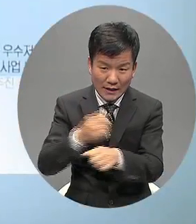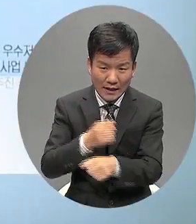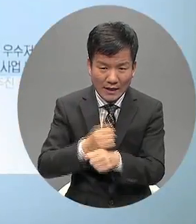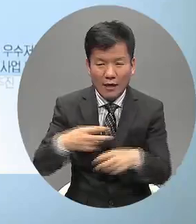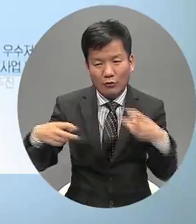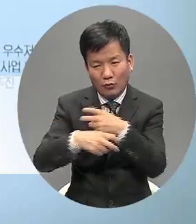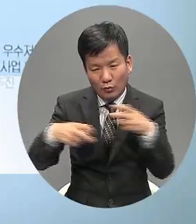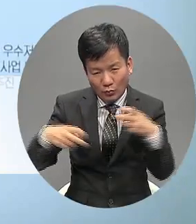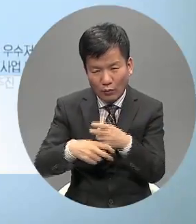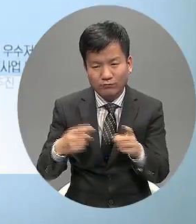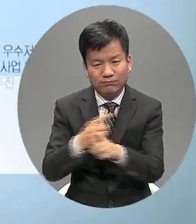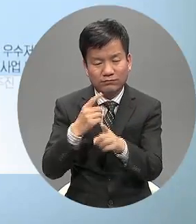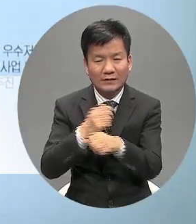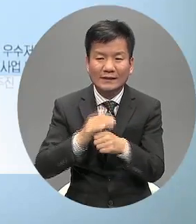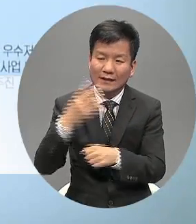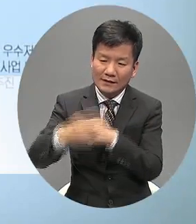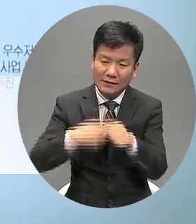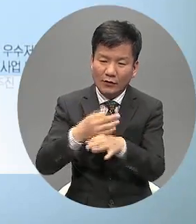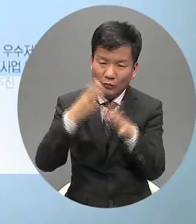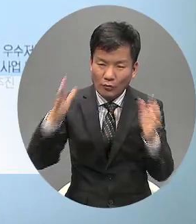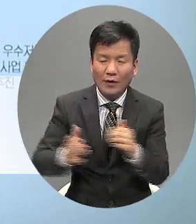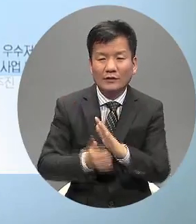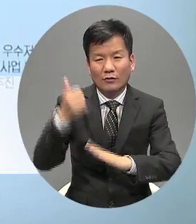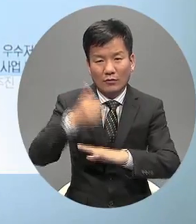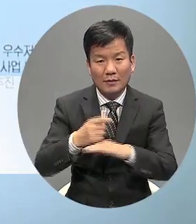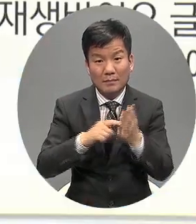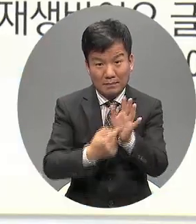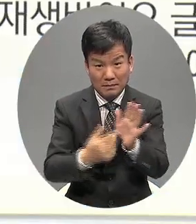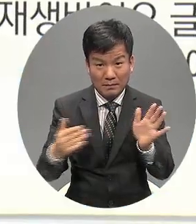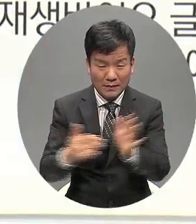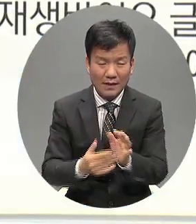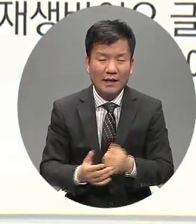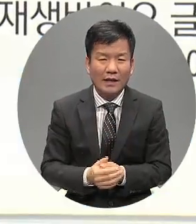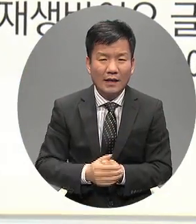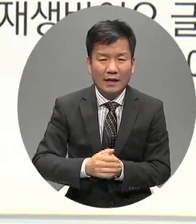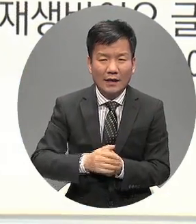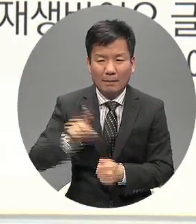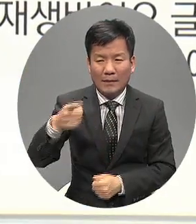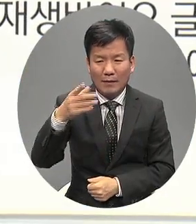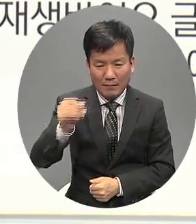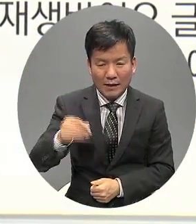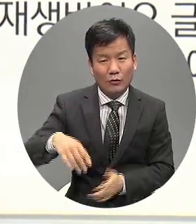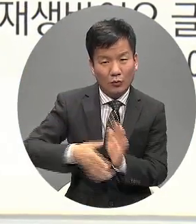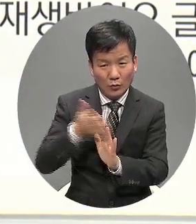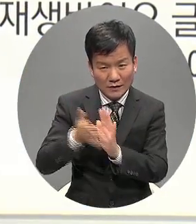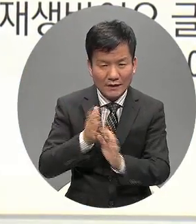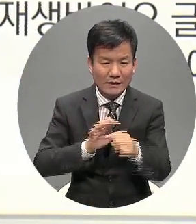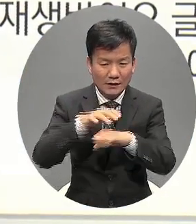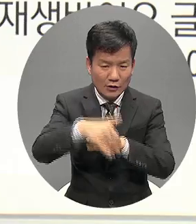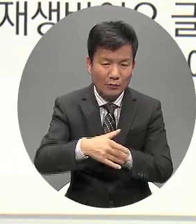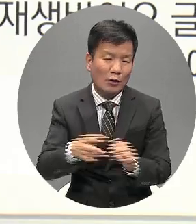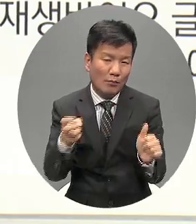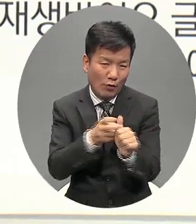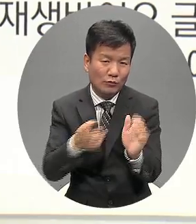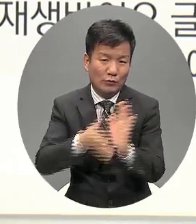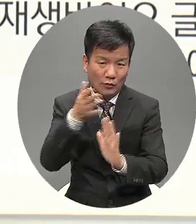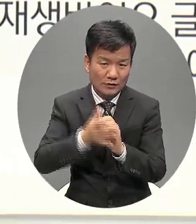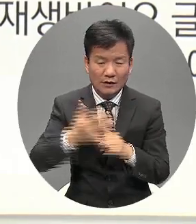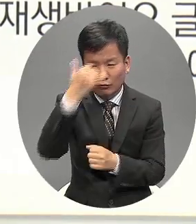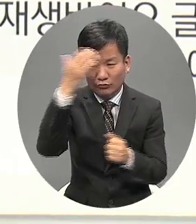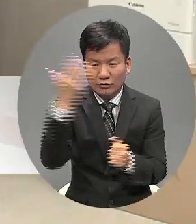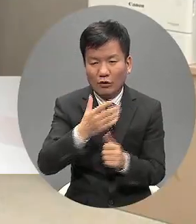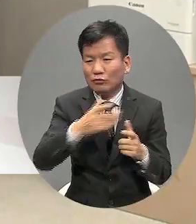교통 인프라 구축을 지난 2년의 최대 성과로 꼽고 100만 자족 도시와 글로벌 명품 도시,